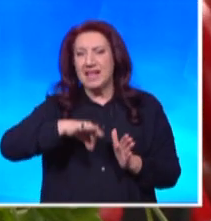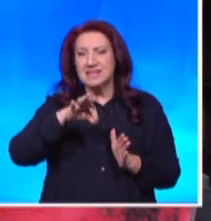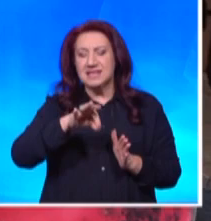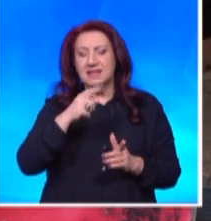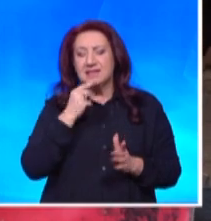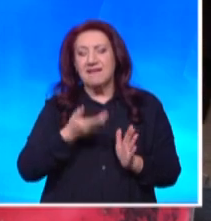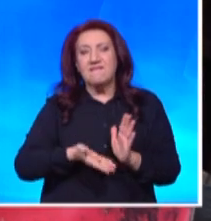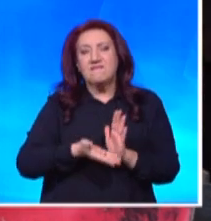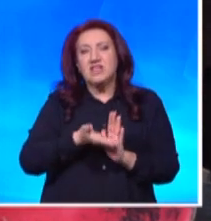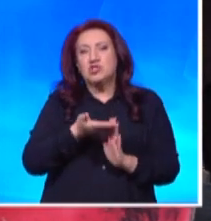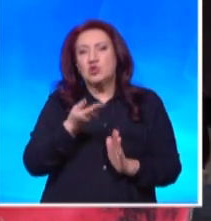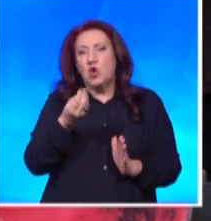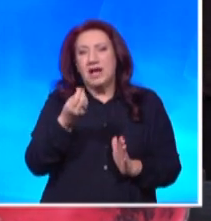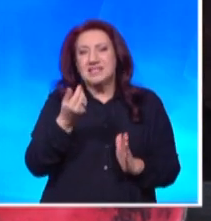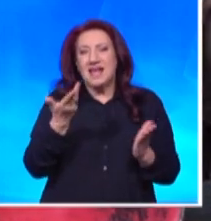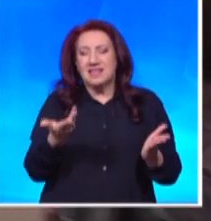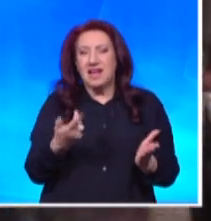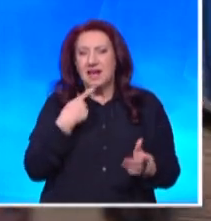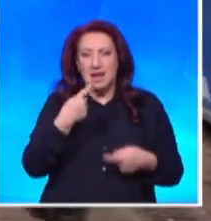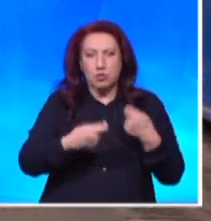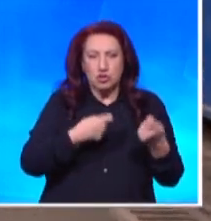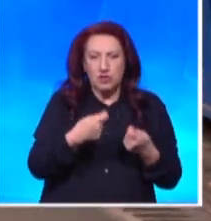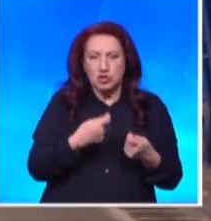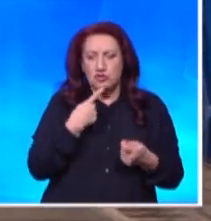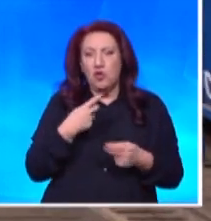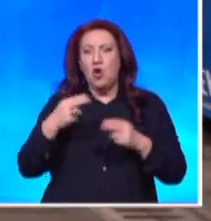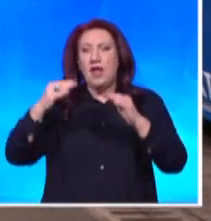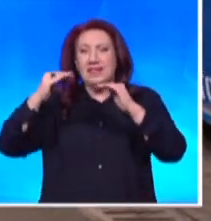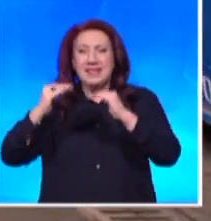и ниската цена, на която я продават. Прогнозите.